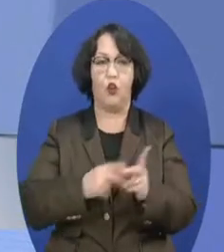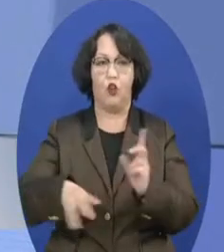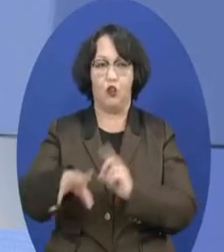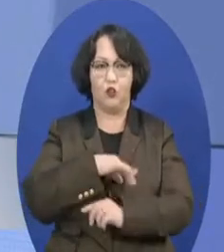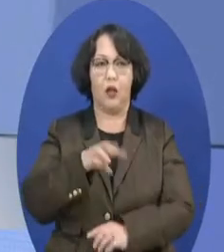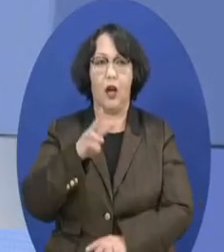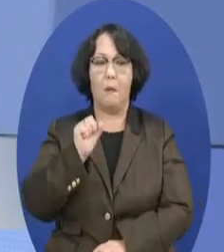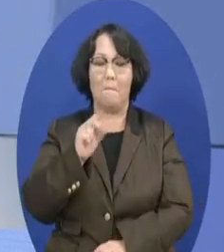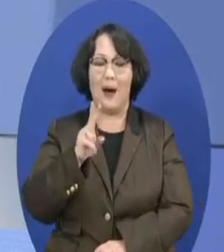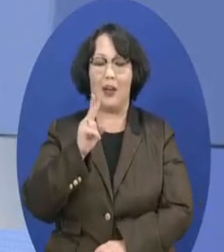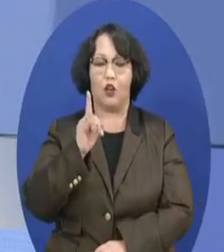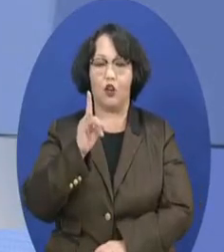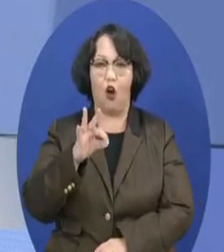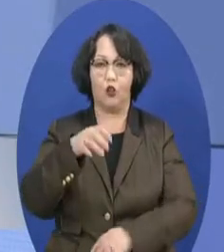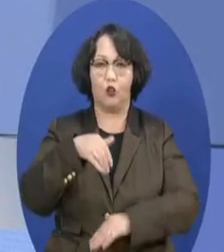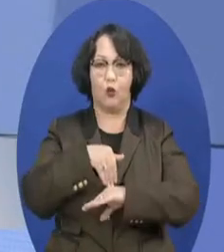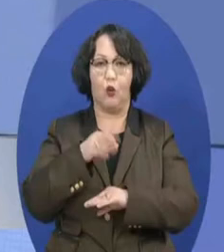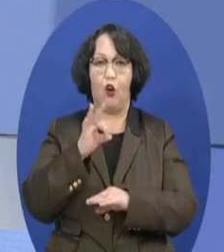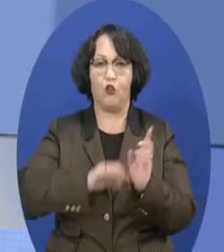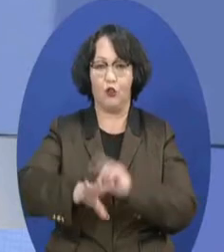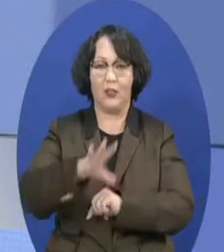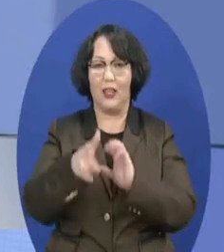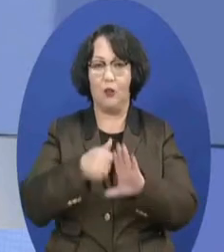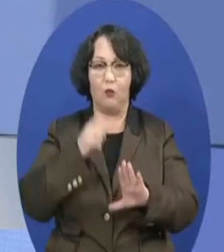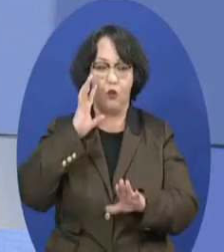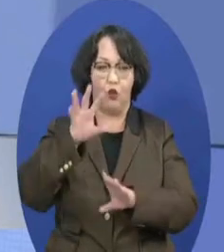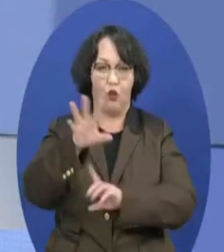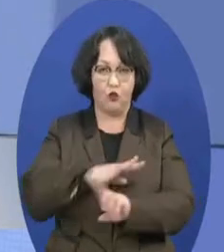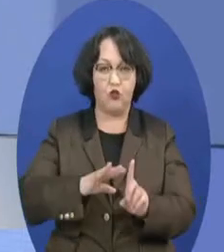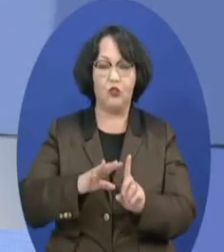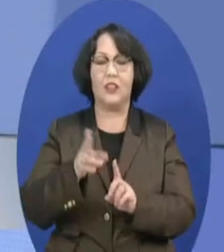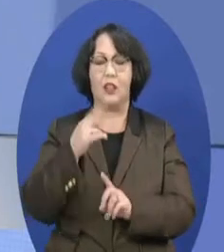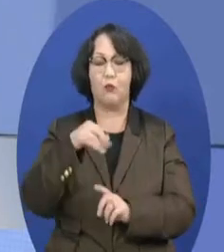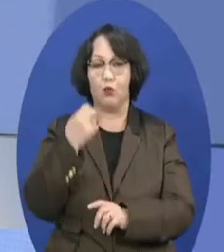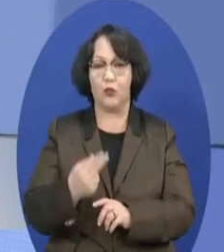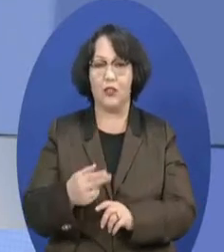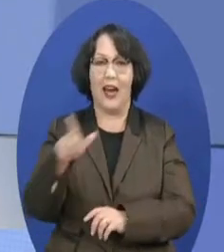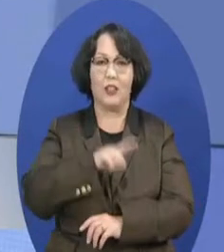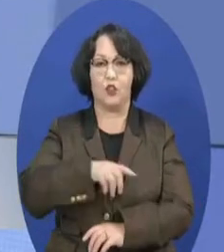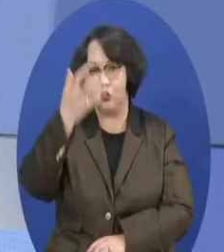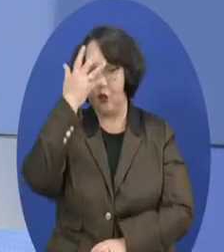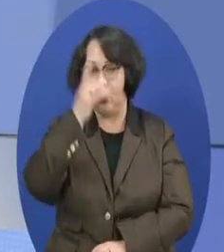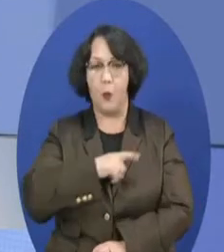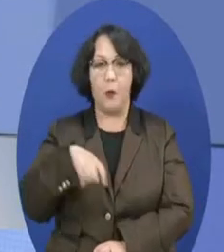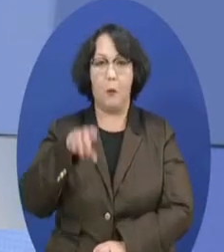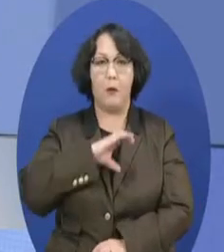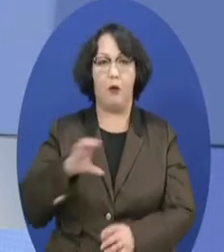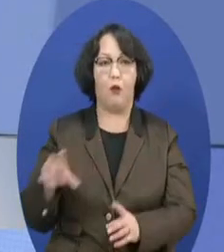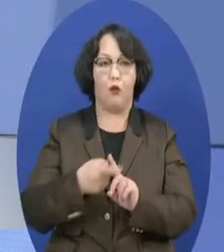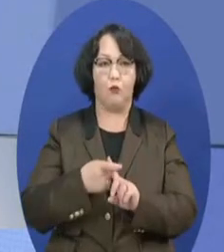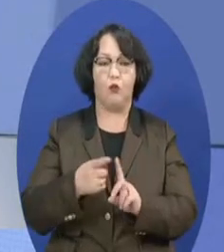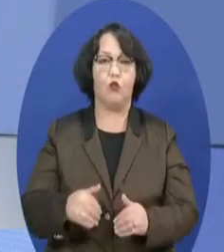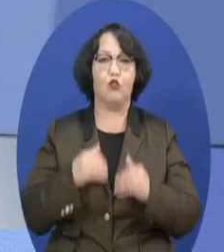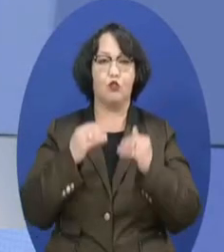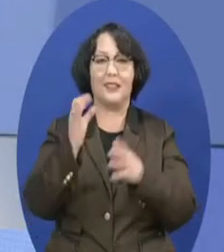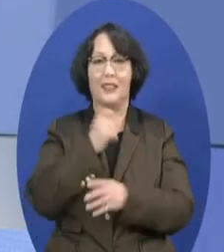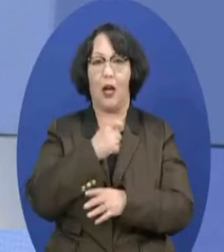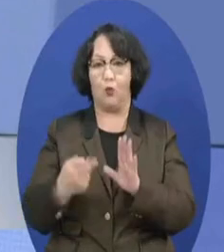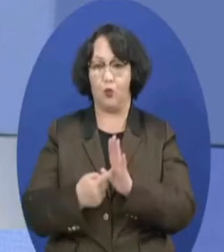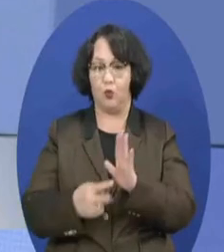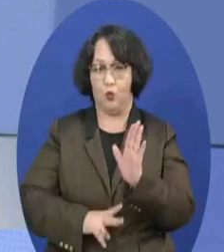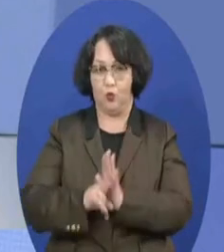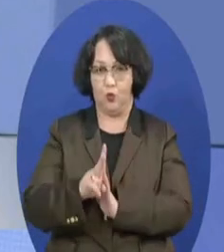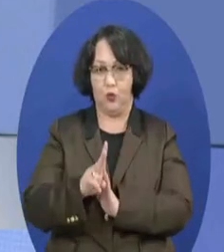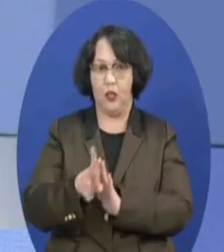орчин, макро доктортой орчин, за татварын бодлын орчин, дэд бүтээц газар төр хувь хөшлийн түншлэл, за хөгжлийн санхүүжилтийн их усруд